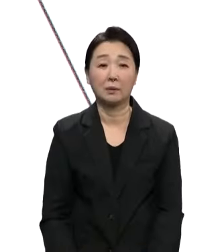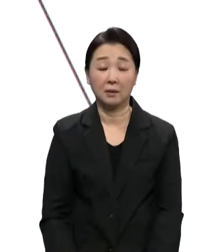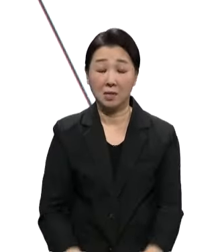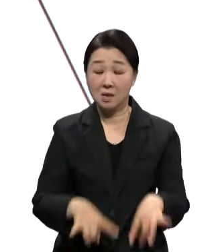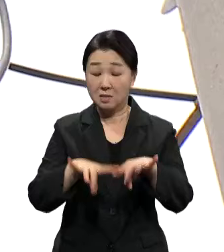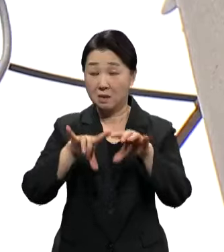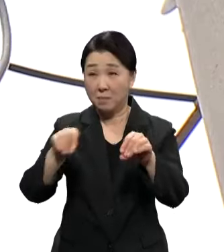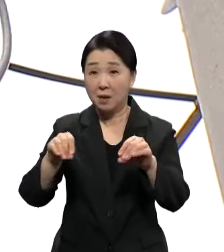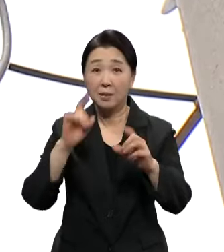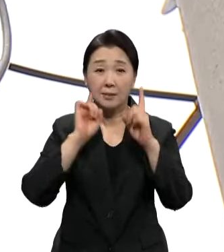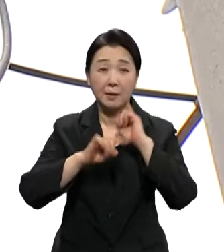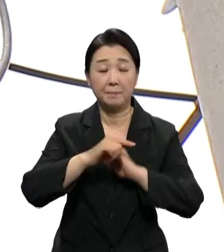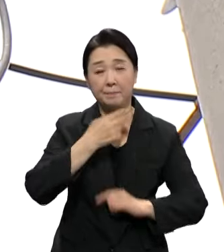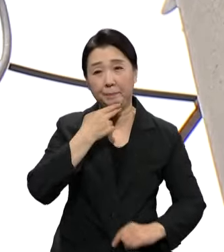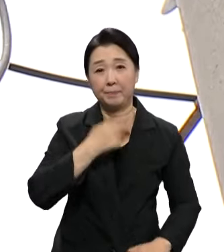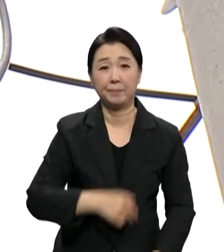정전으로 다친 사람은 없었습니다